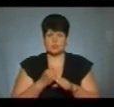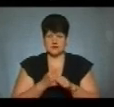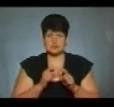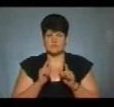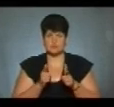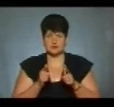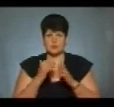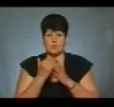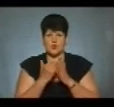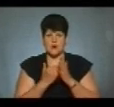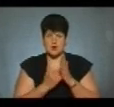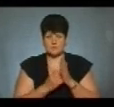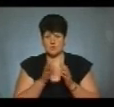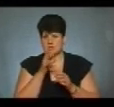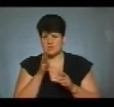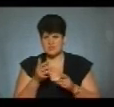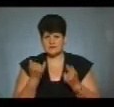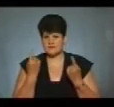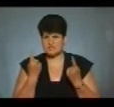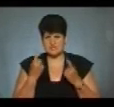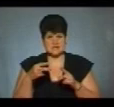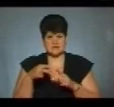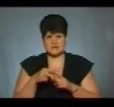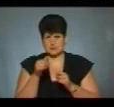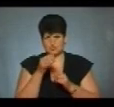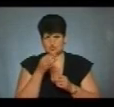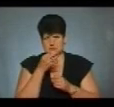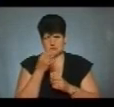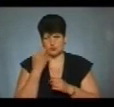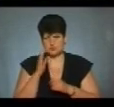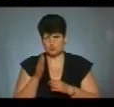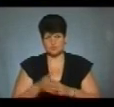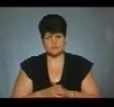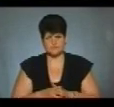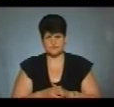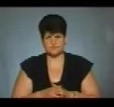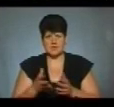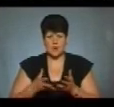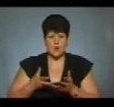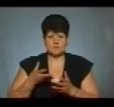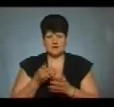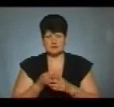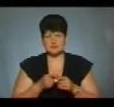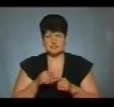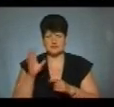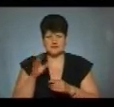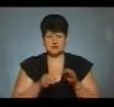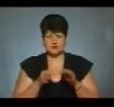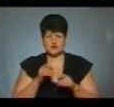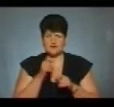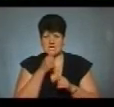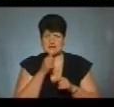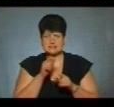програми забезпечення по сроках. У нас дуже велика завантаженість, теж не можу сказати, коли вони будуть. Оплачувала дослідження судових експертів згідно